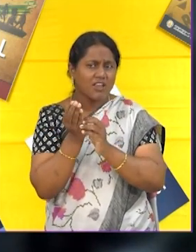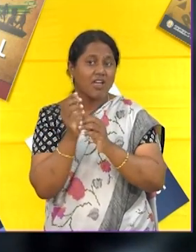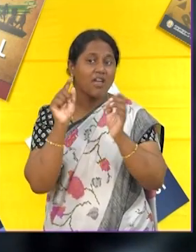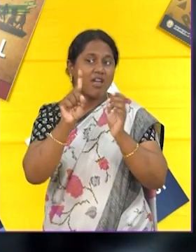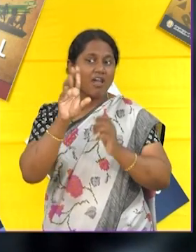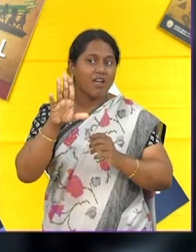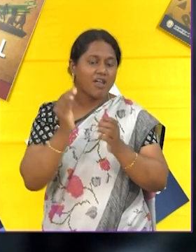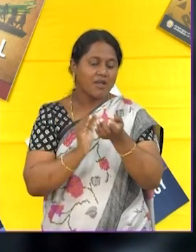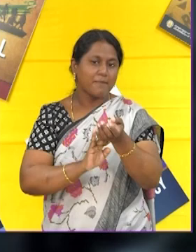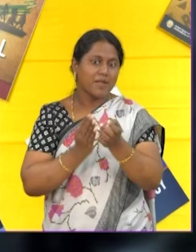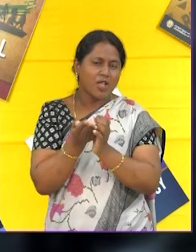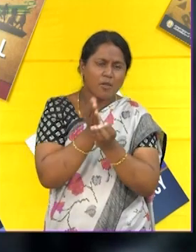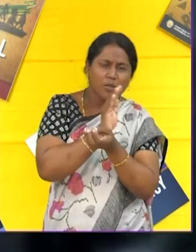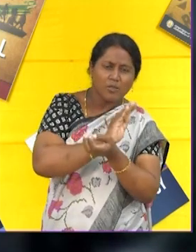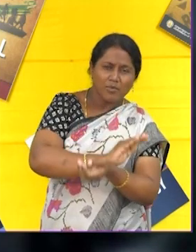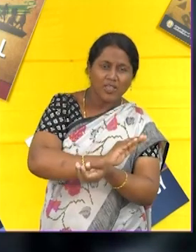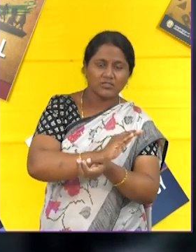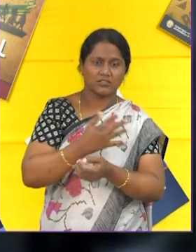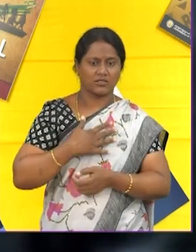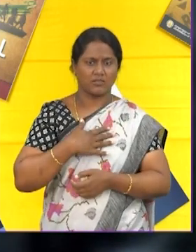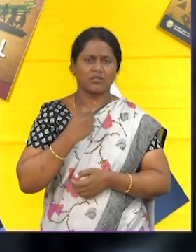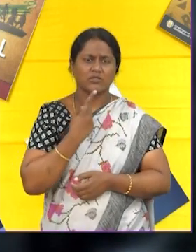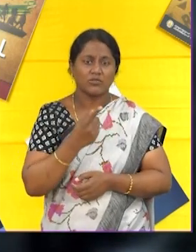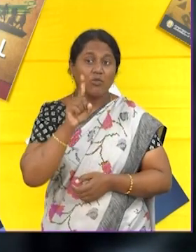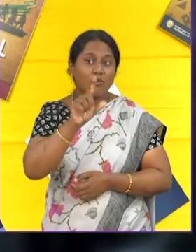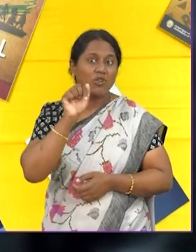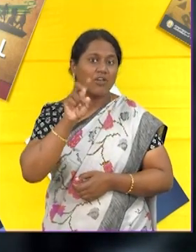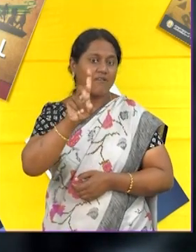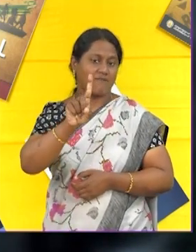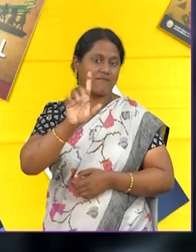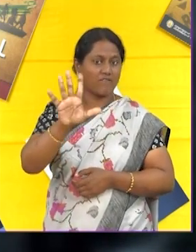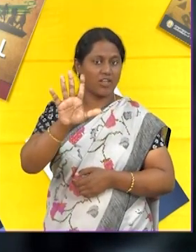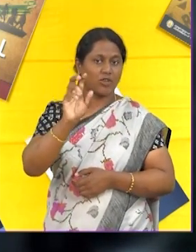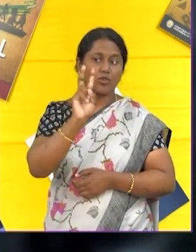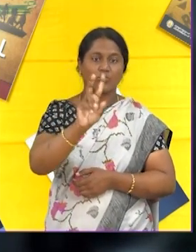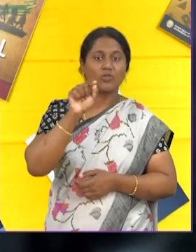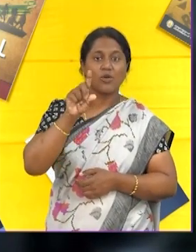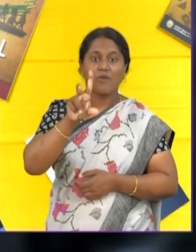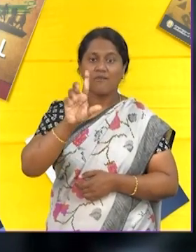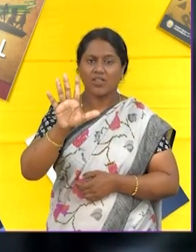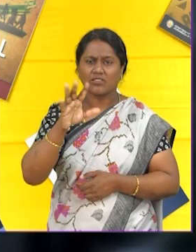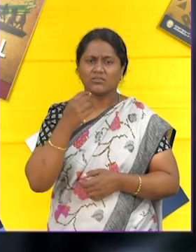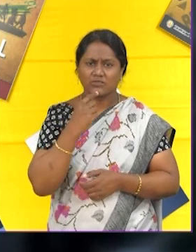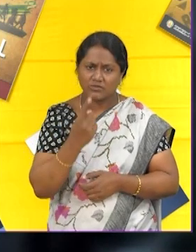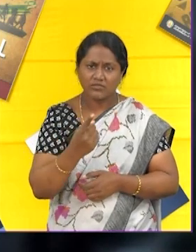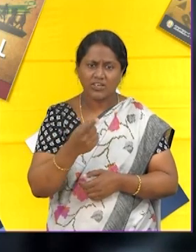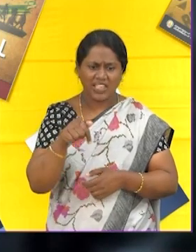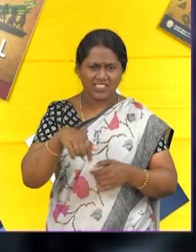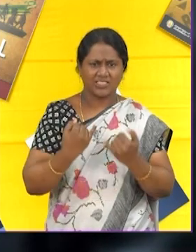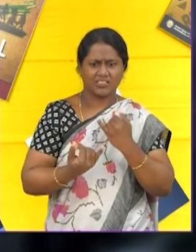1:15 in the morning. நம்ம சொல்கிறதுலாம் 1:15, 2:15 அப்படின்னு நம்ம சொல்லுவோம். இங்கே பாருங்களேன், நியூவாக ஒரு வேர்டு.